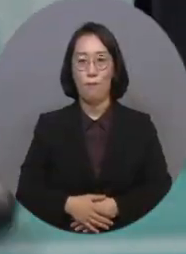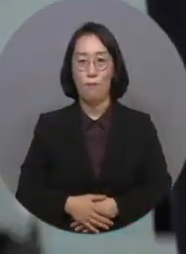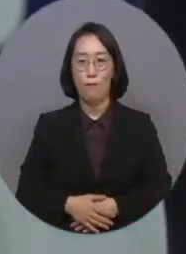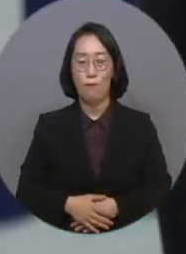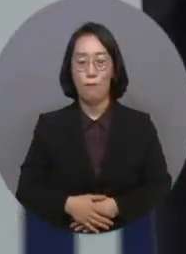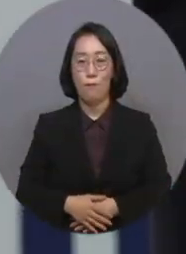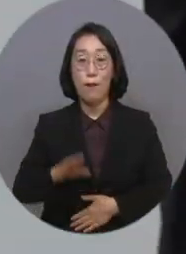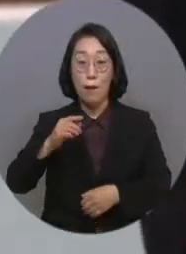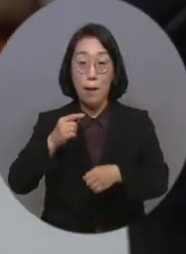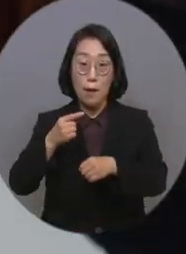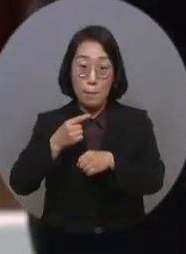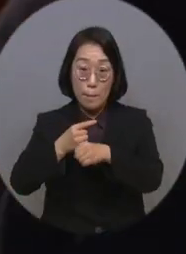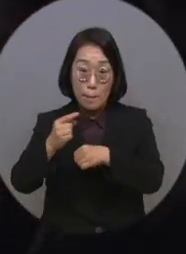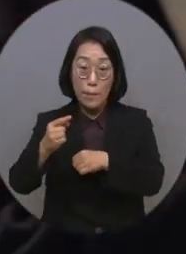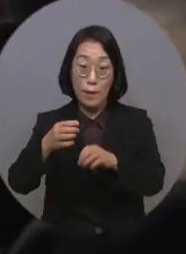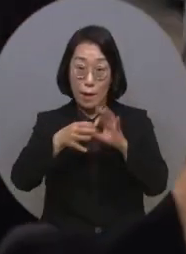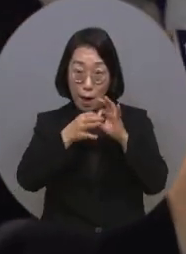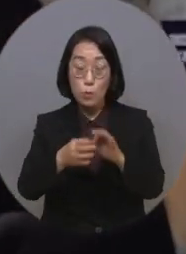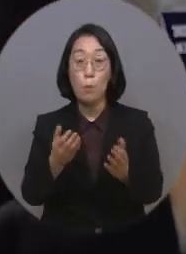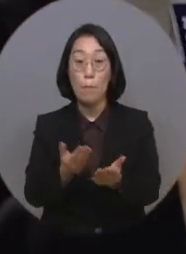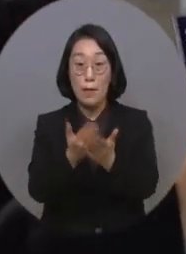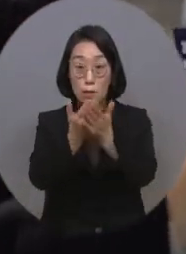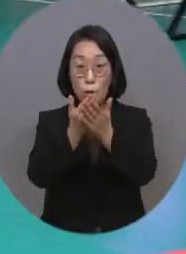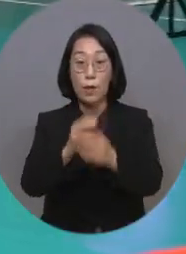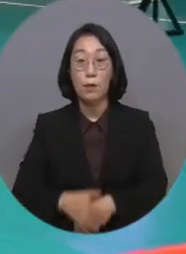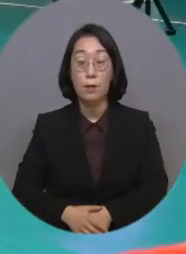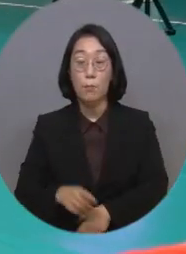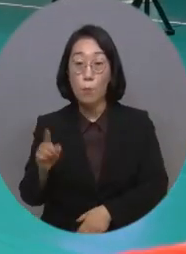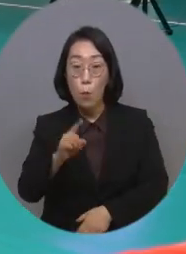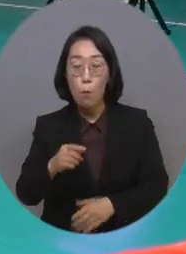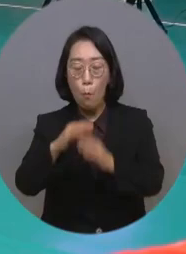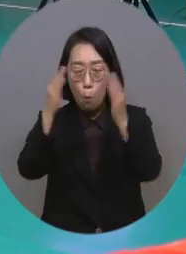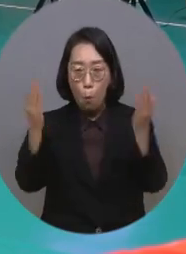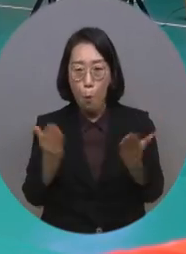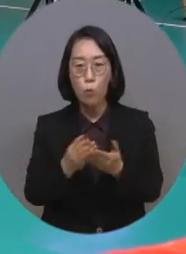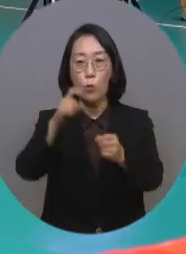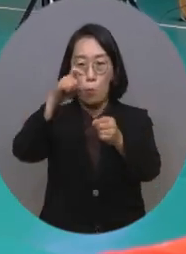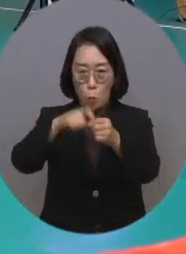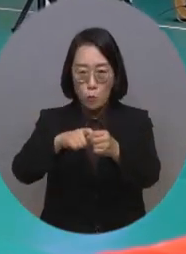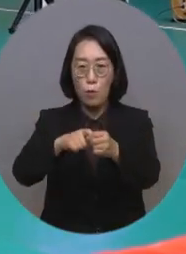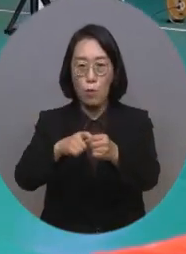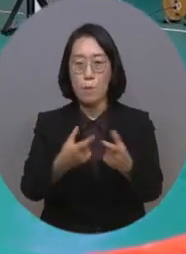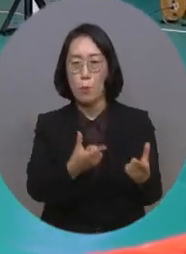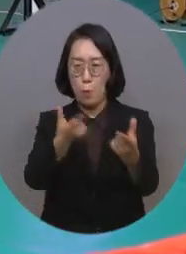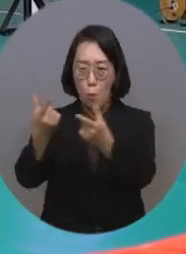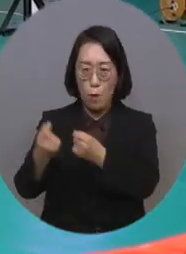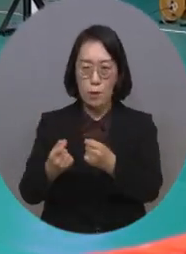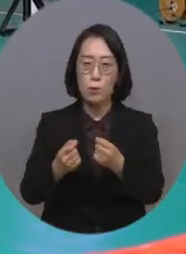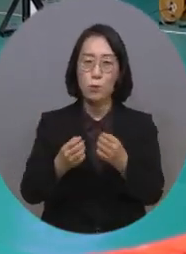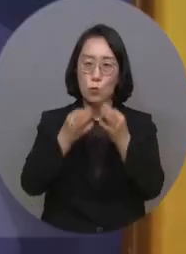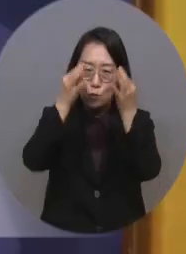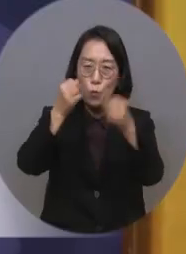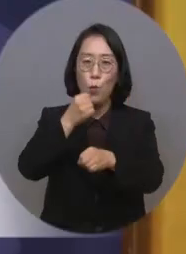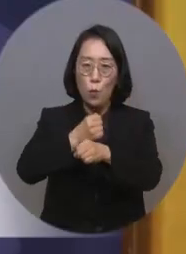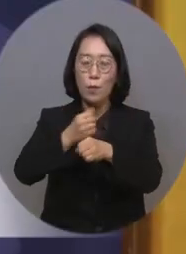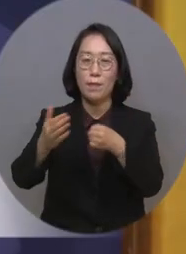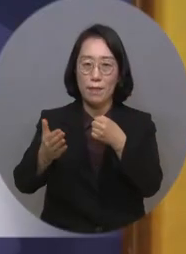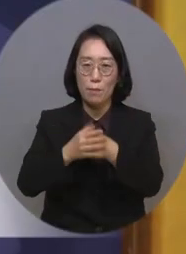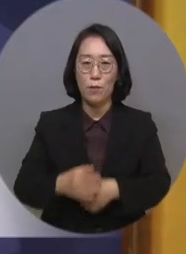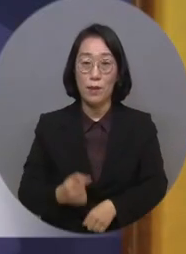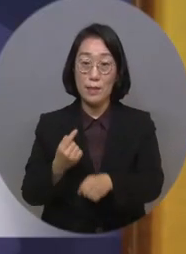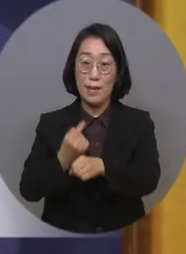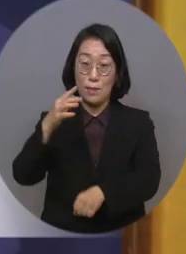회장은 매년 발전하는 통합축구 대회의 원동력을 모두가 하나의 목적을 가지고 적극적으로 한 결과라고 말합니다.